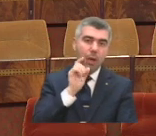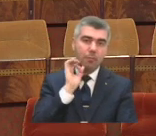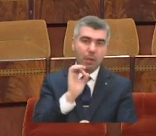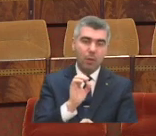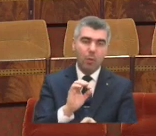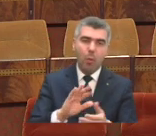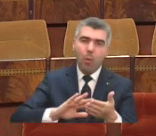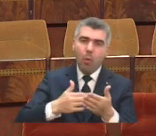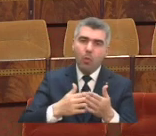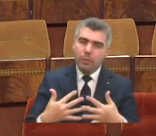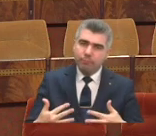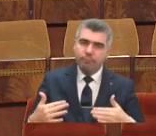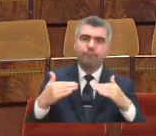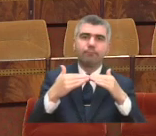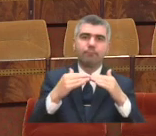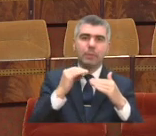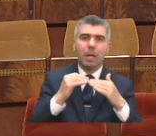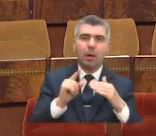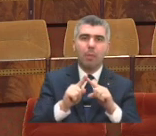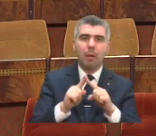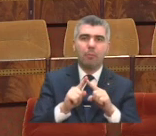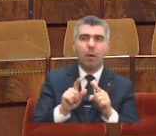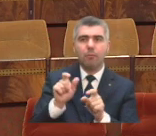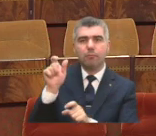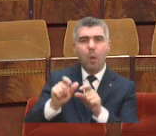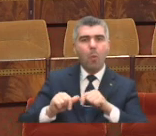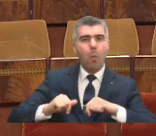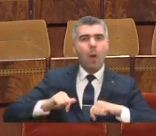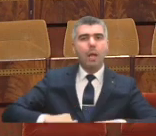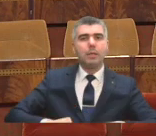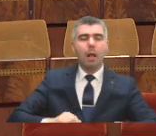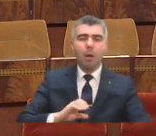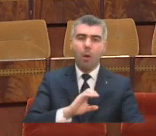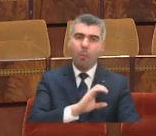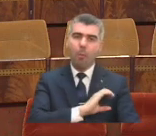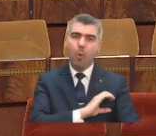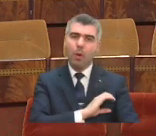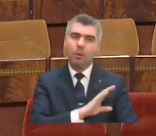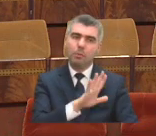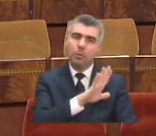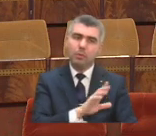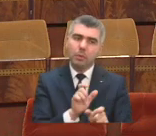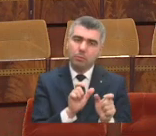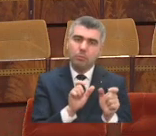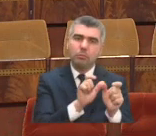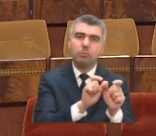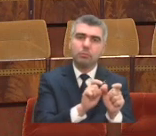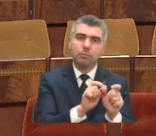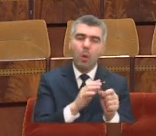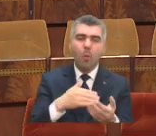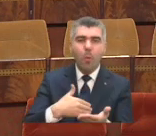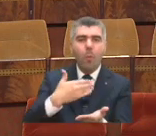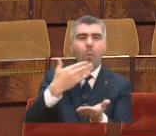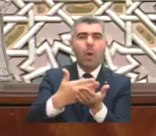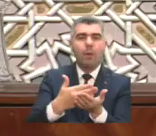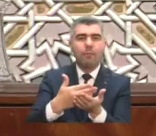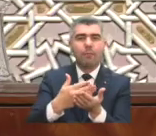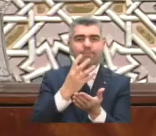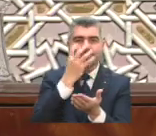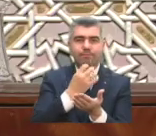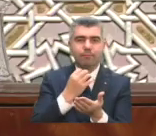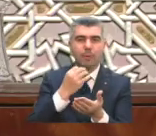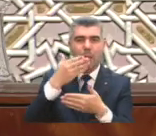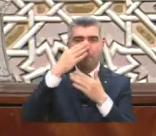مع القطاعات المعنية وخصوصا القطاعات الأمنية للحد من هذه الظاهرة التي تسيء لبلادنا. وشكرا.